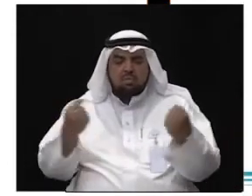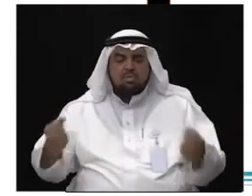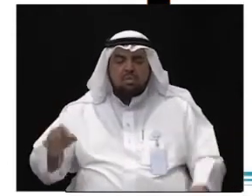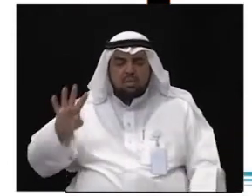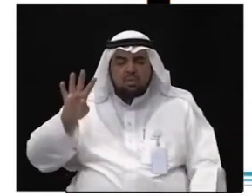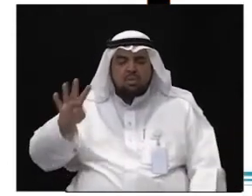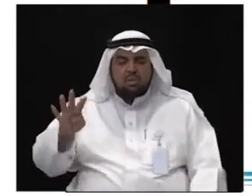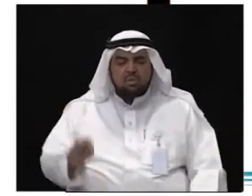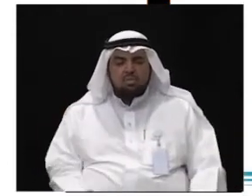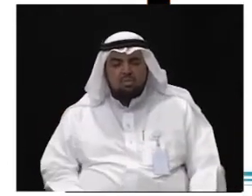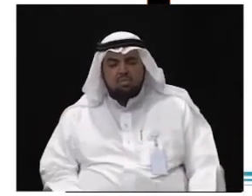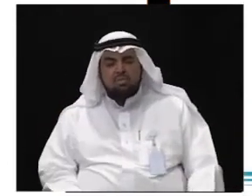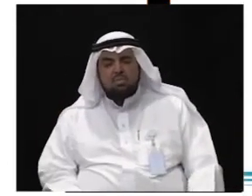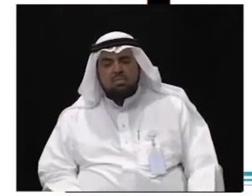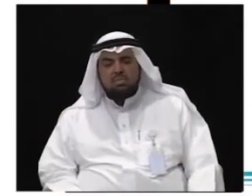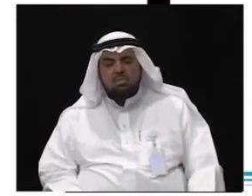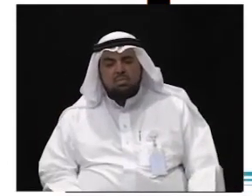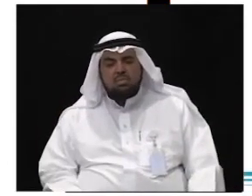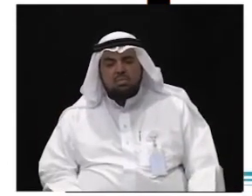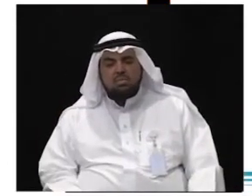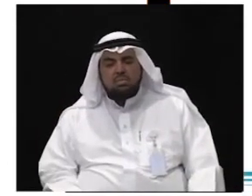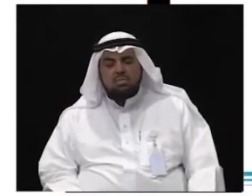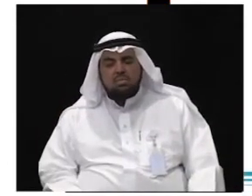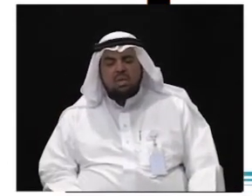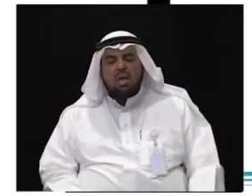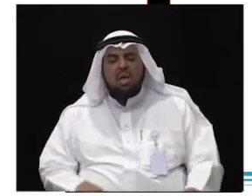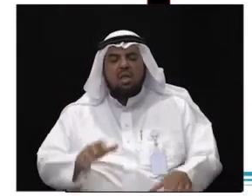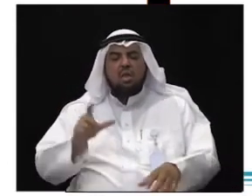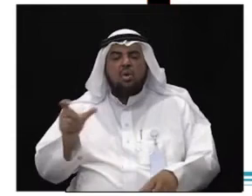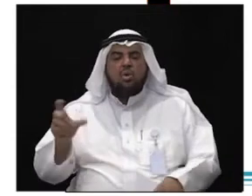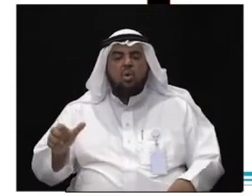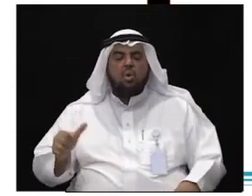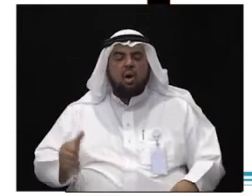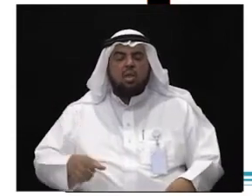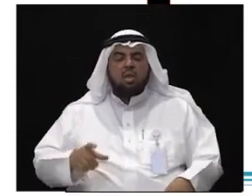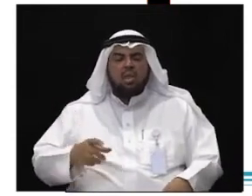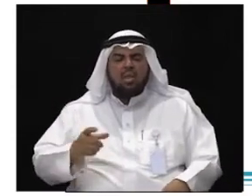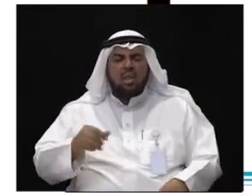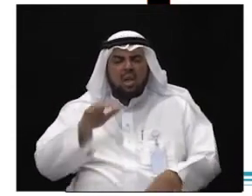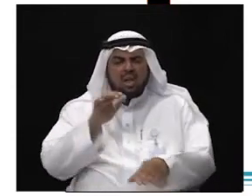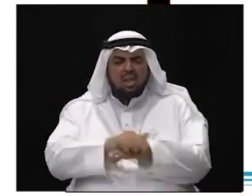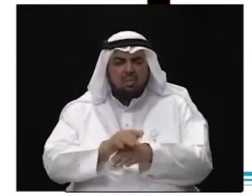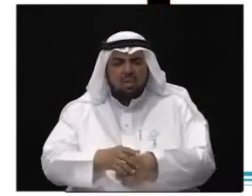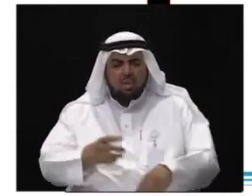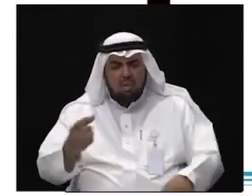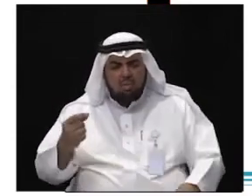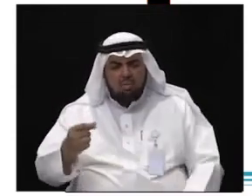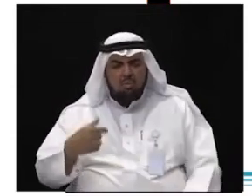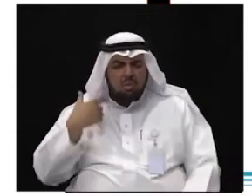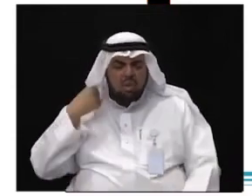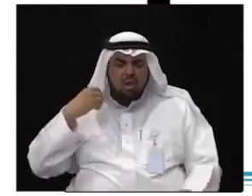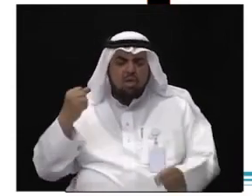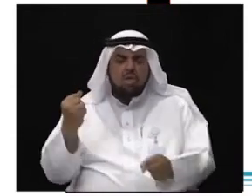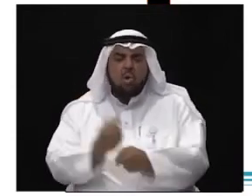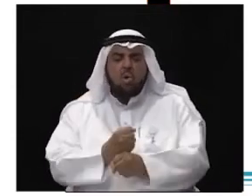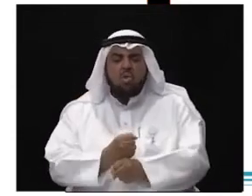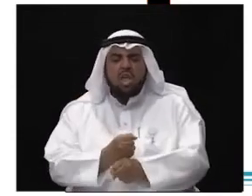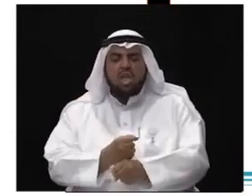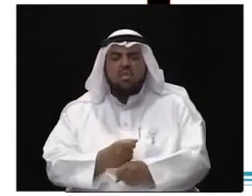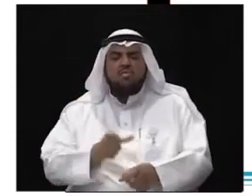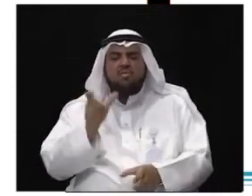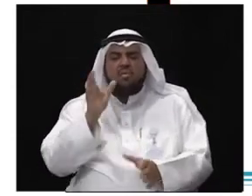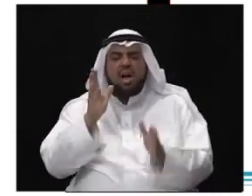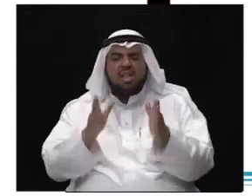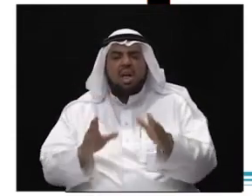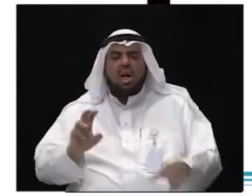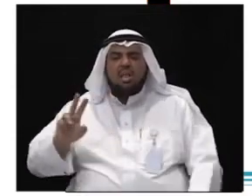انتقلت نورة للتدريب الرابع، وذكرت أن هذا التدريب يتميز بتوظيف أداة القائمة list التي سبق